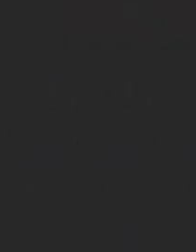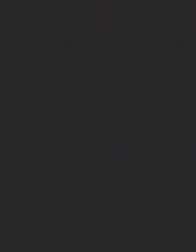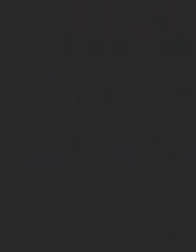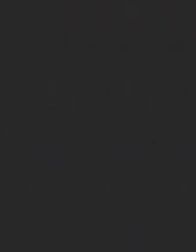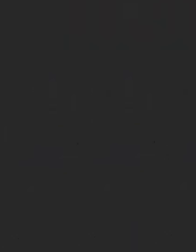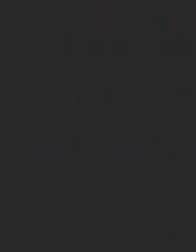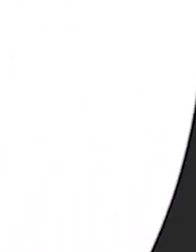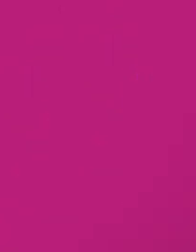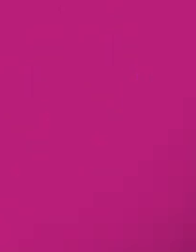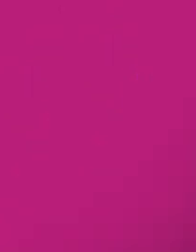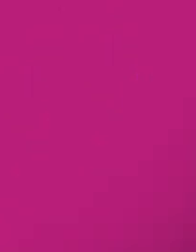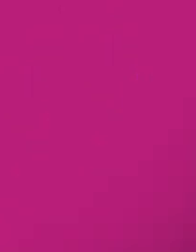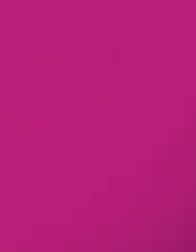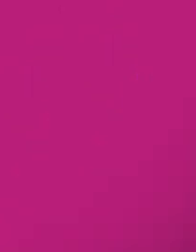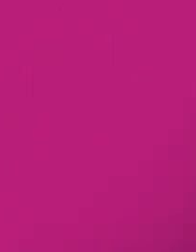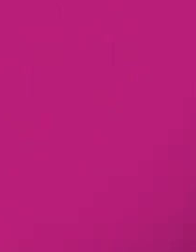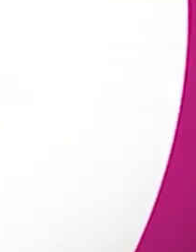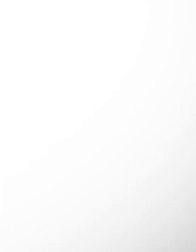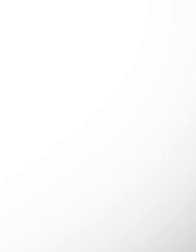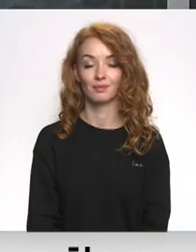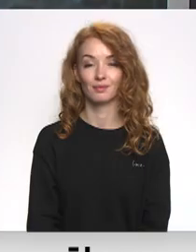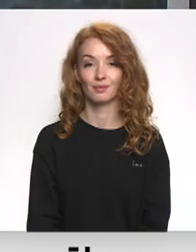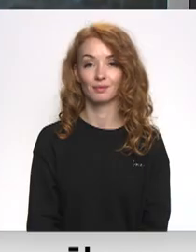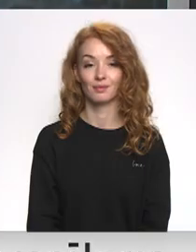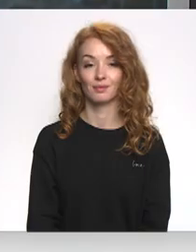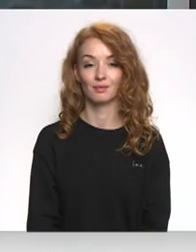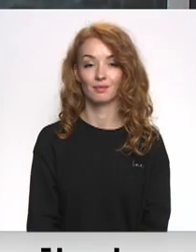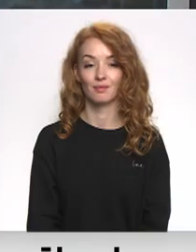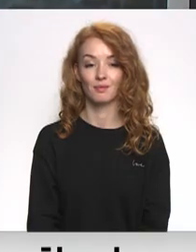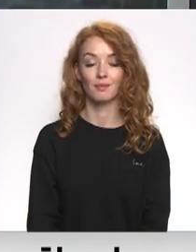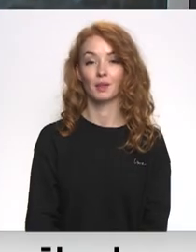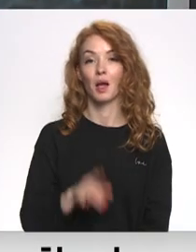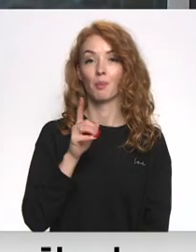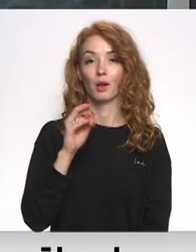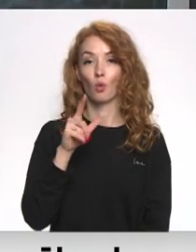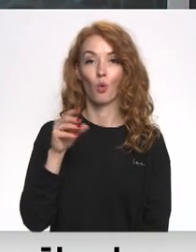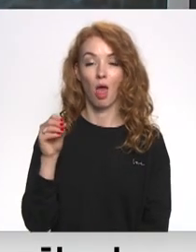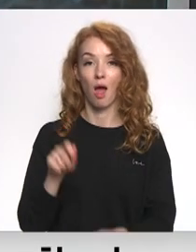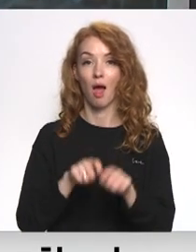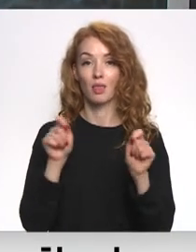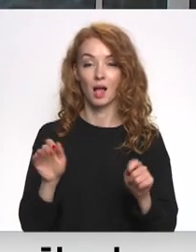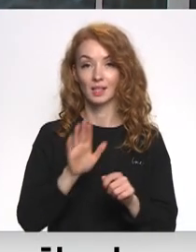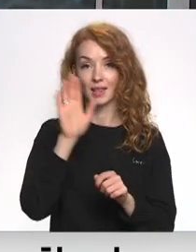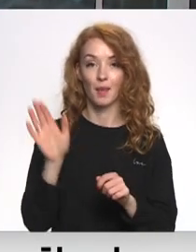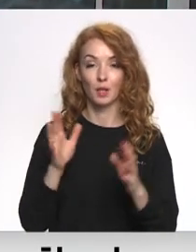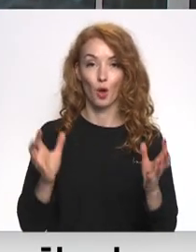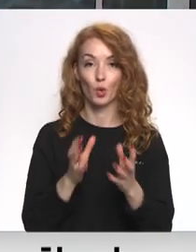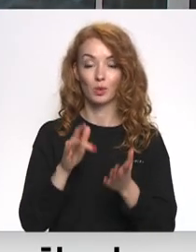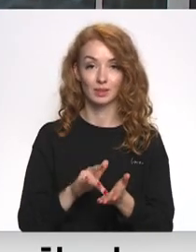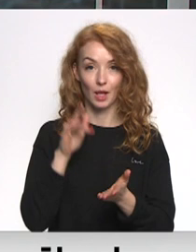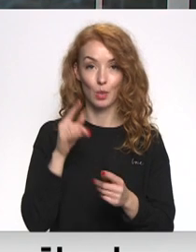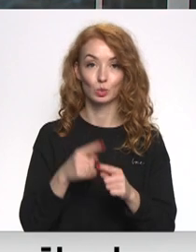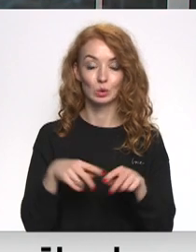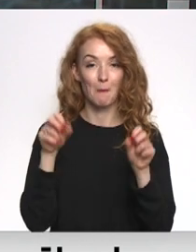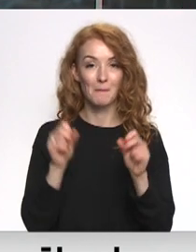Re, viss ēters ir te! Bet Priekulē atklāts dienas aprūpes centrs un